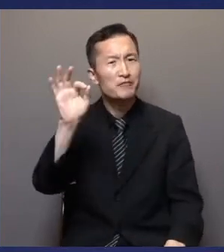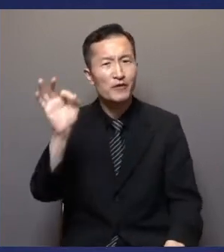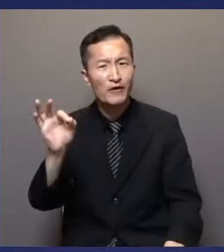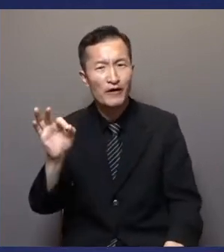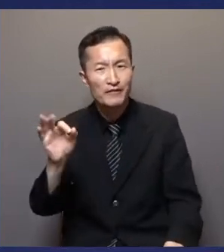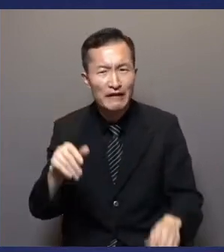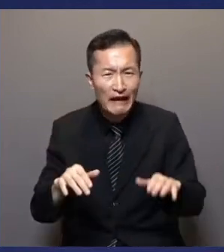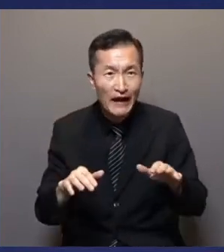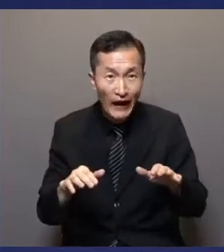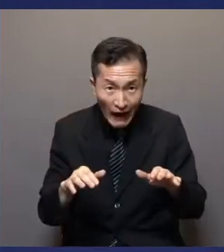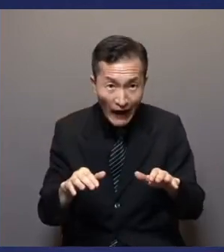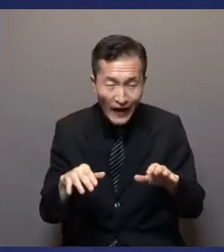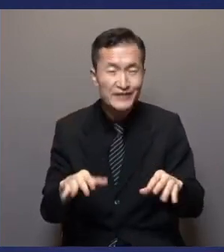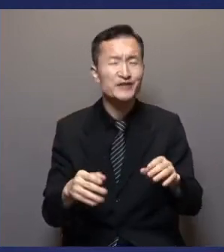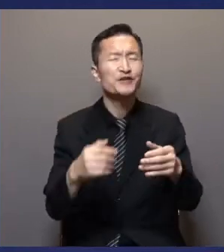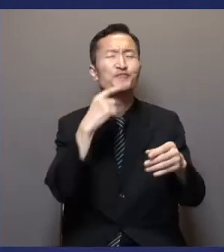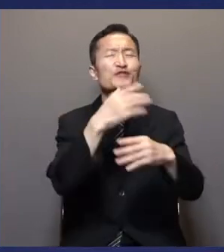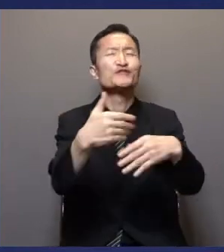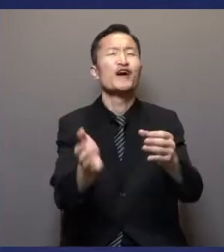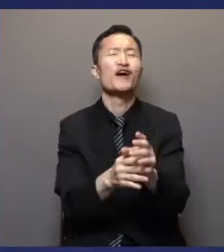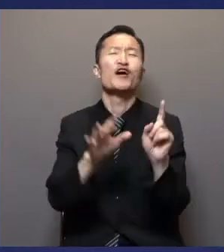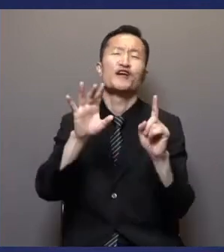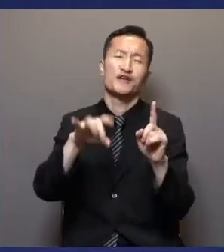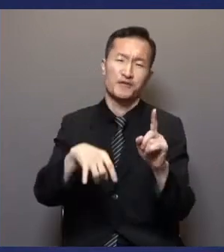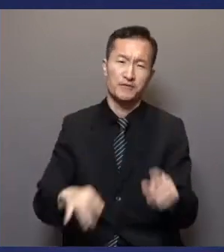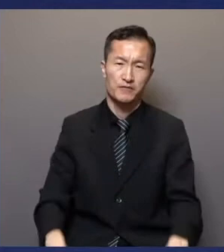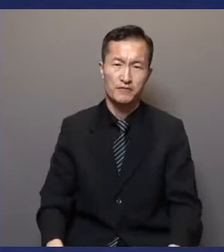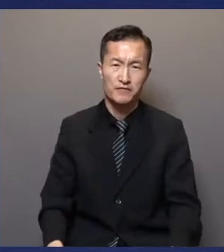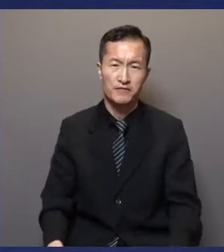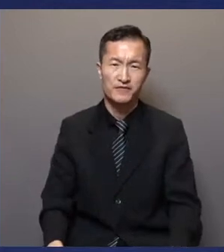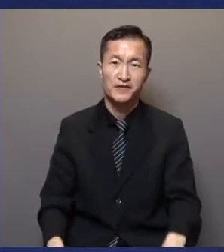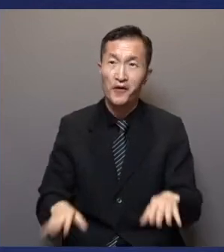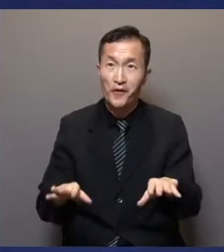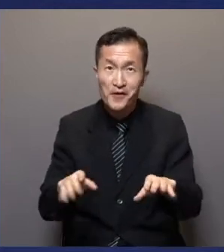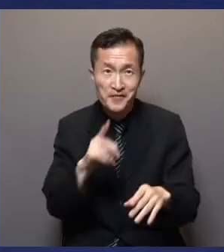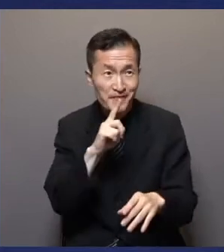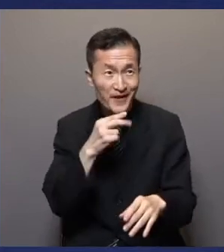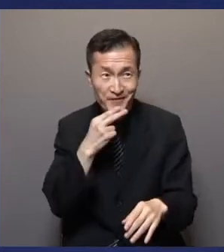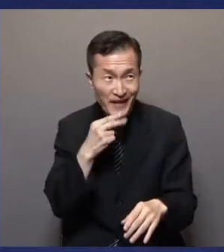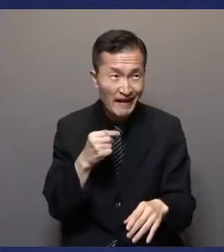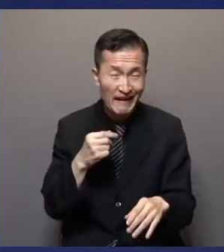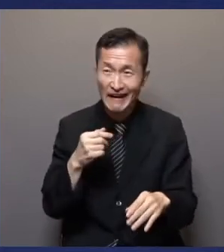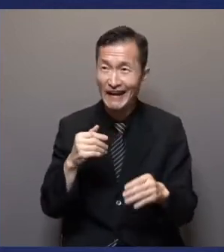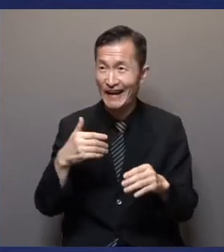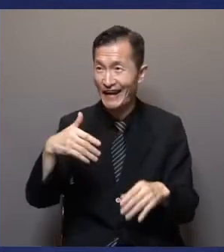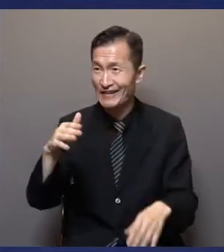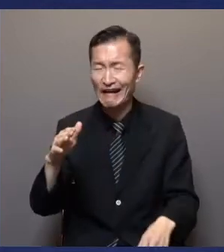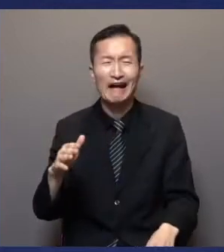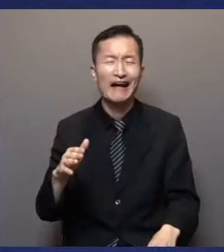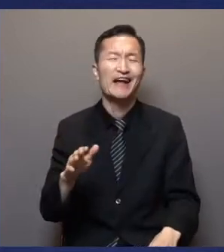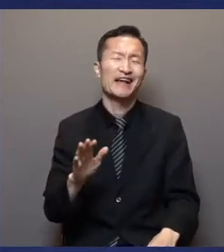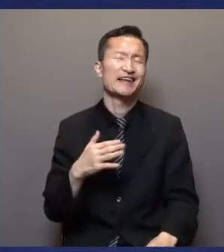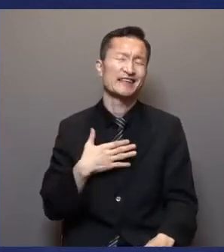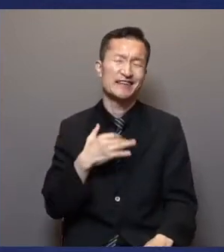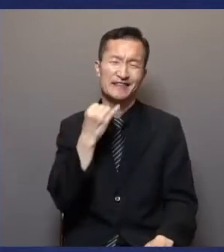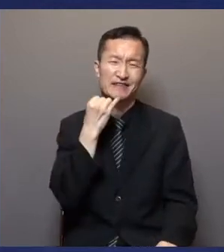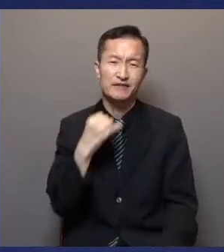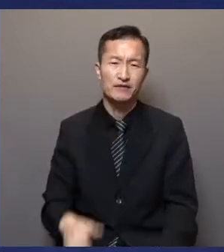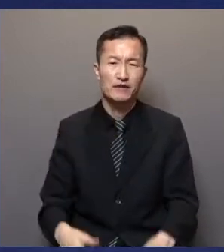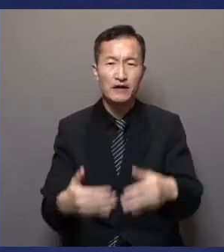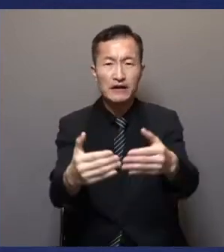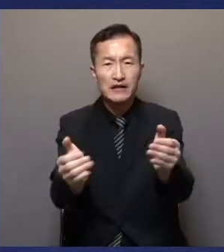1등이다 이 말씀입니다. 근데 오늘은 여기서는 그 말씀을 안 하고 가시네요. 저도 좋습니다. 그리고 우리 당원들